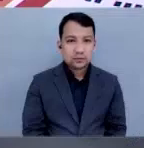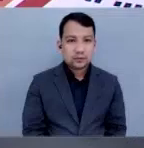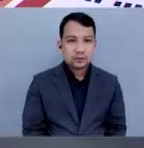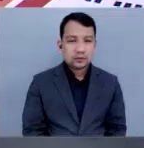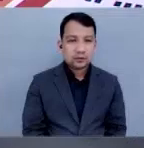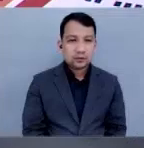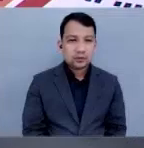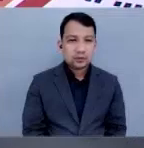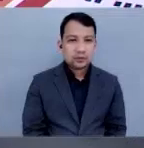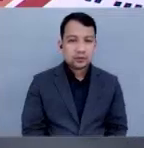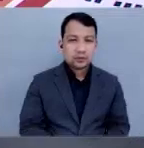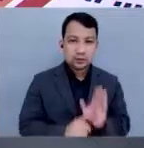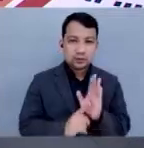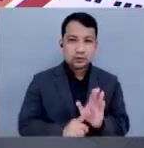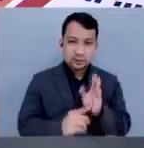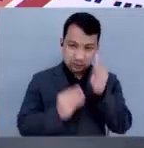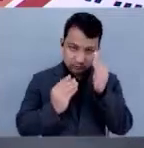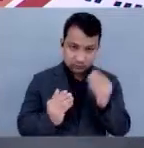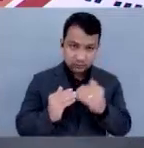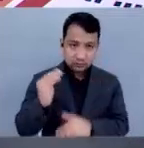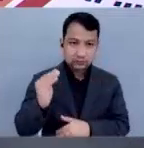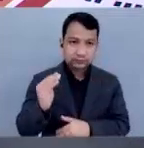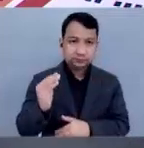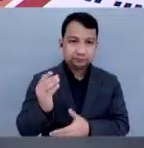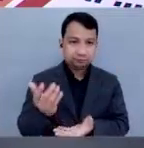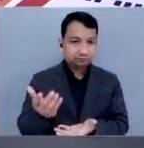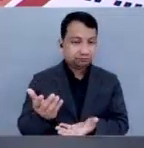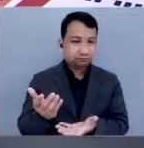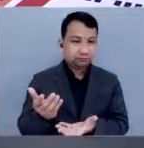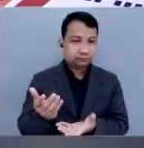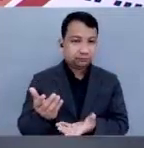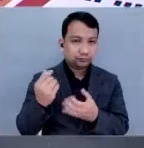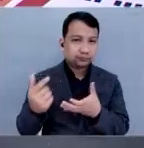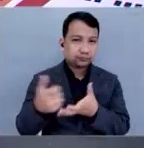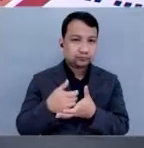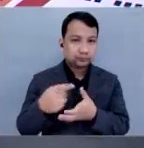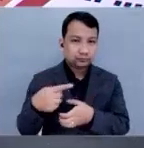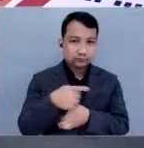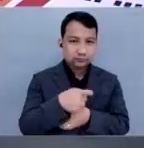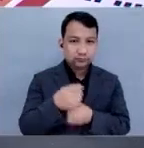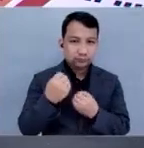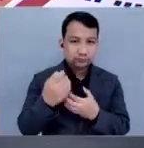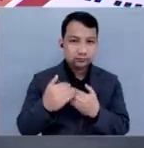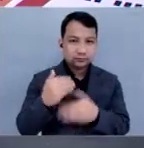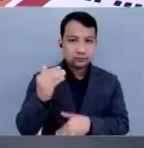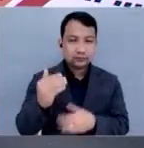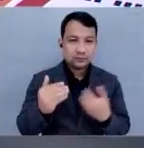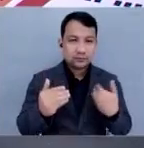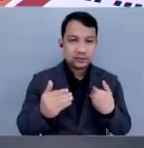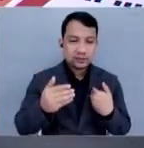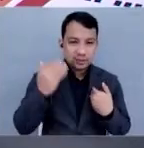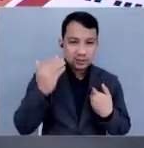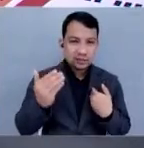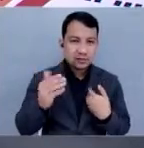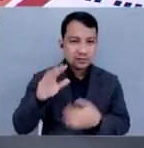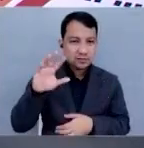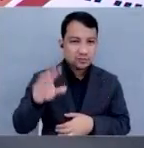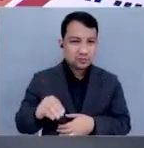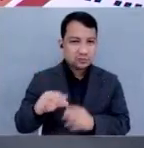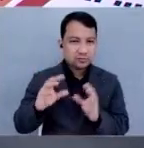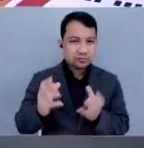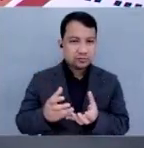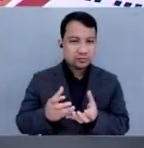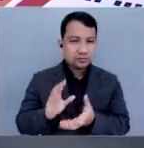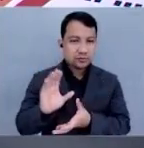para naman sa ating pabawang pampagood night, kakasaka ba kung para mayan ng uod ng labanan? Siyempre hindi. Yan ang kakaibang World Worm Charming